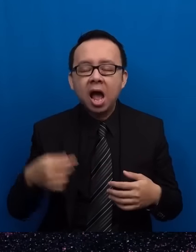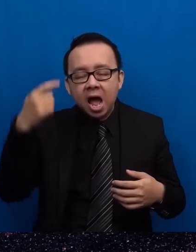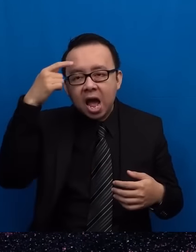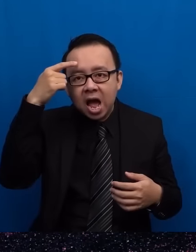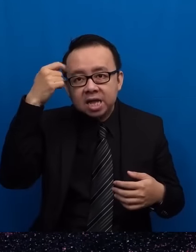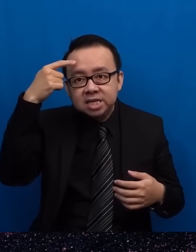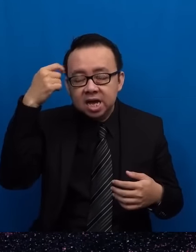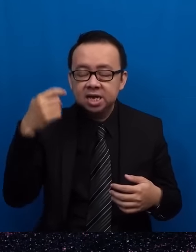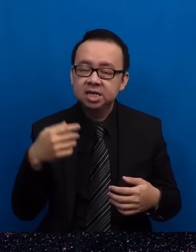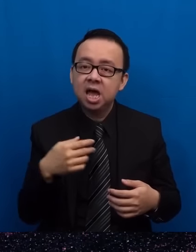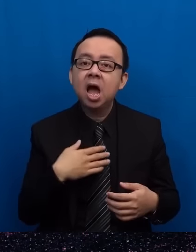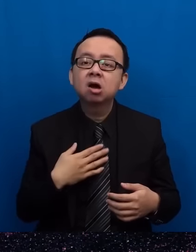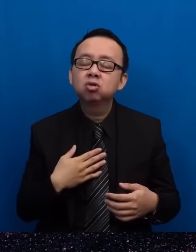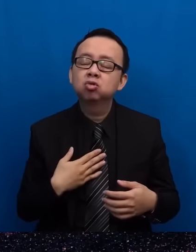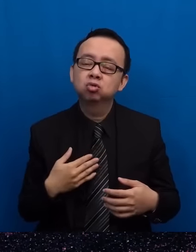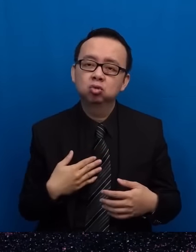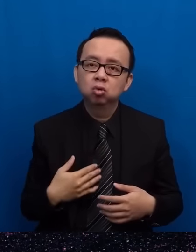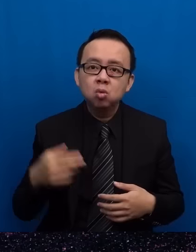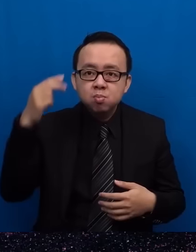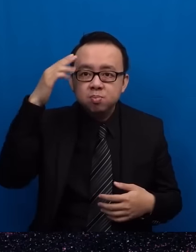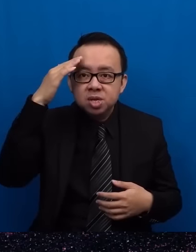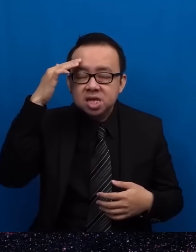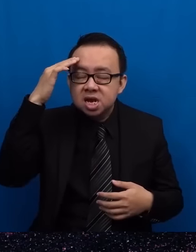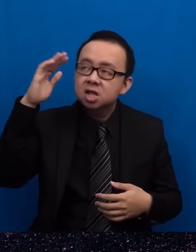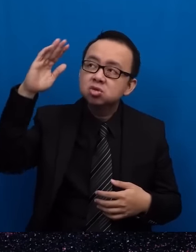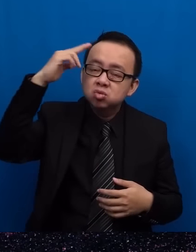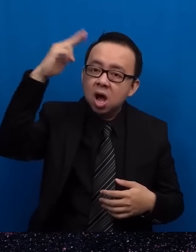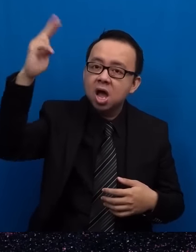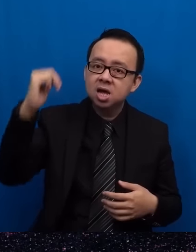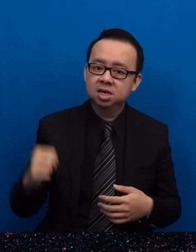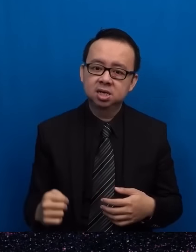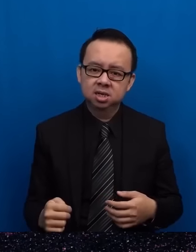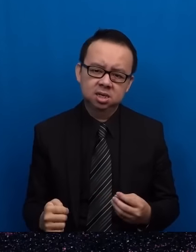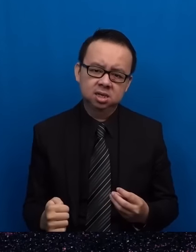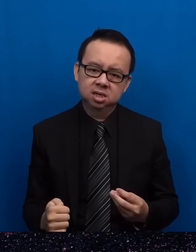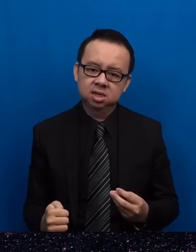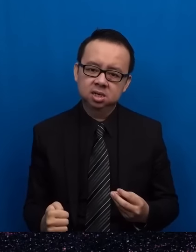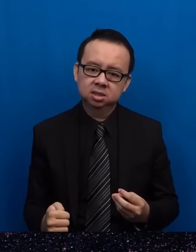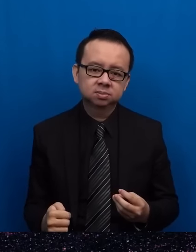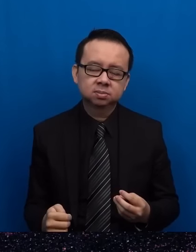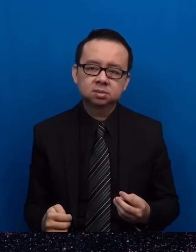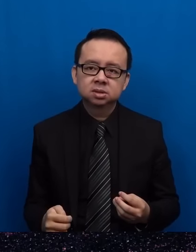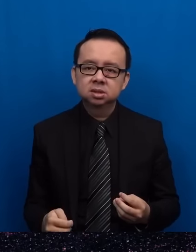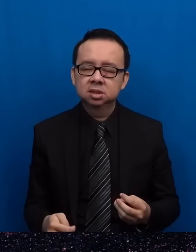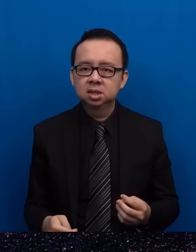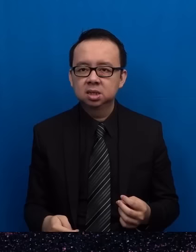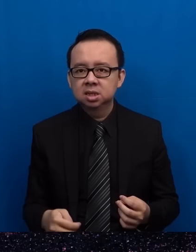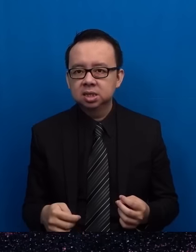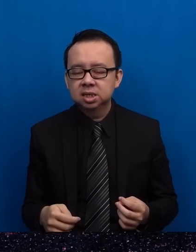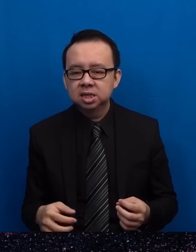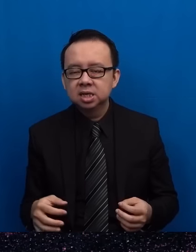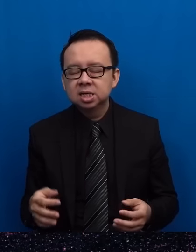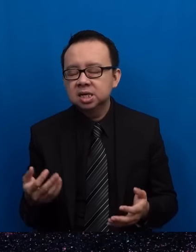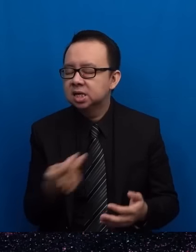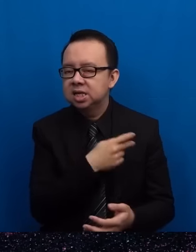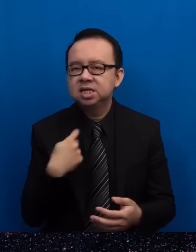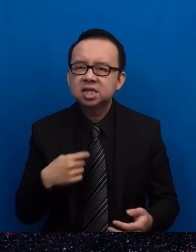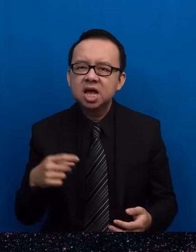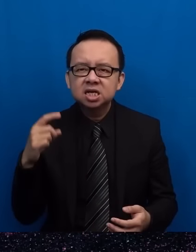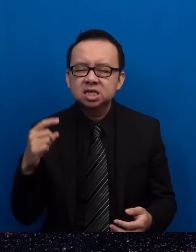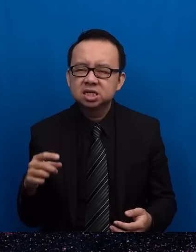Tunjukkan aku jalan-Mu. Kita bisa kritisi. Kita kadang-kadang nggak begitu. Ini doa kita, ini Allah Bapa. Kita pakai doa